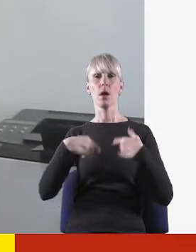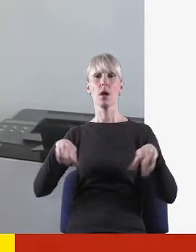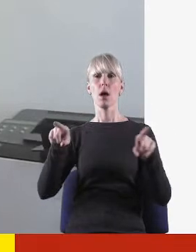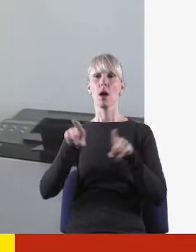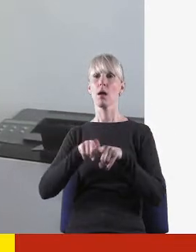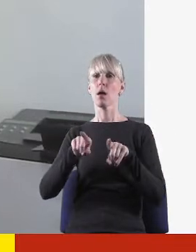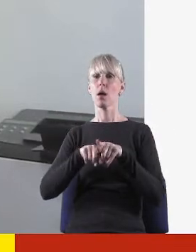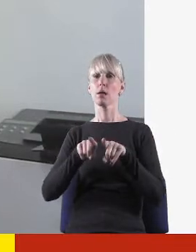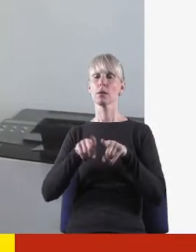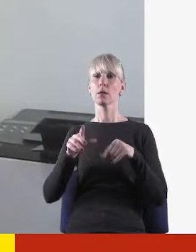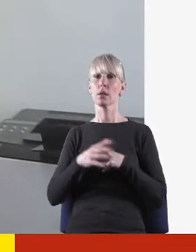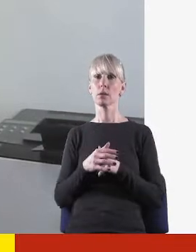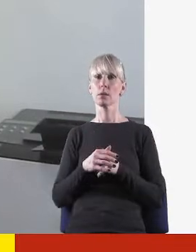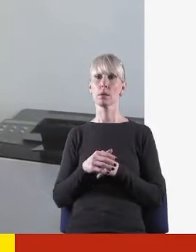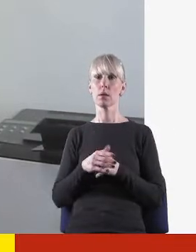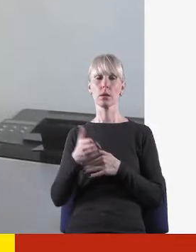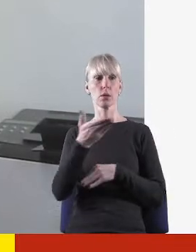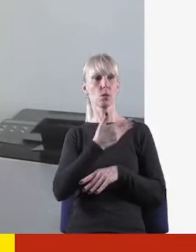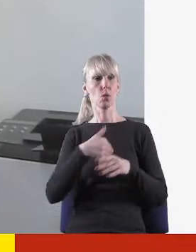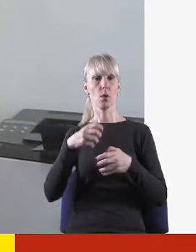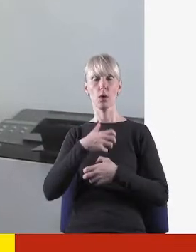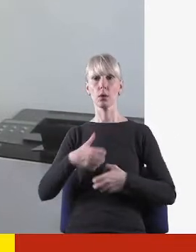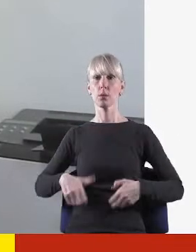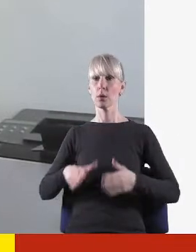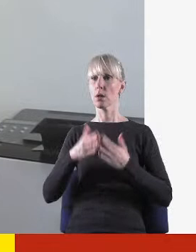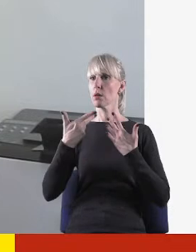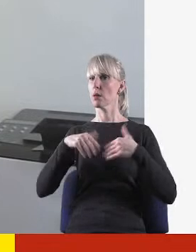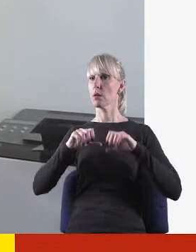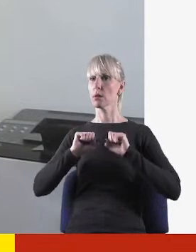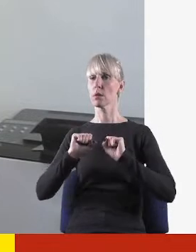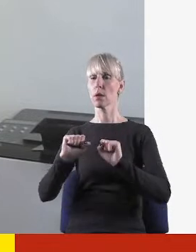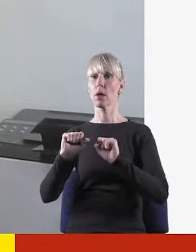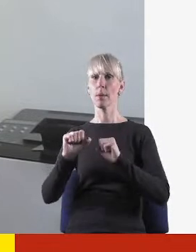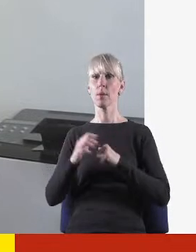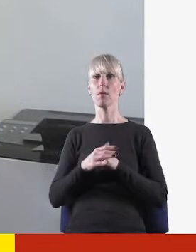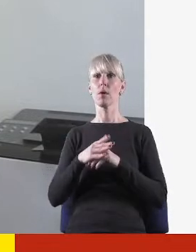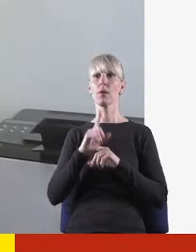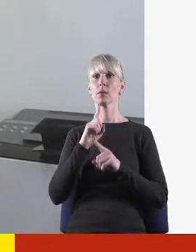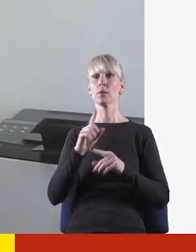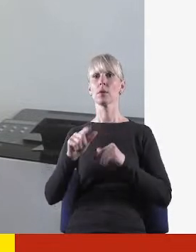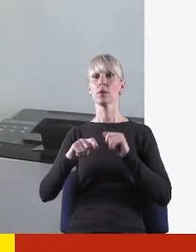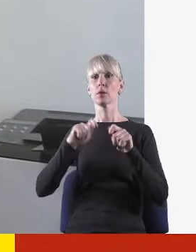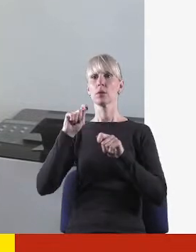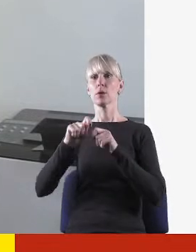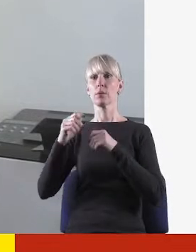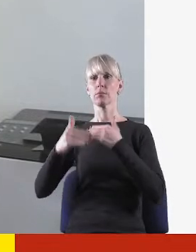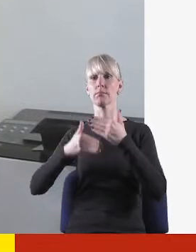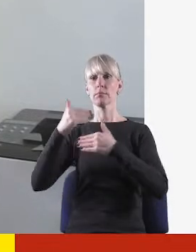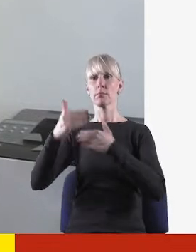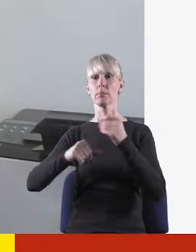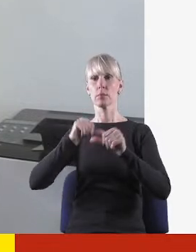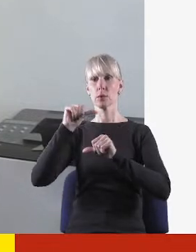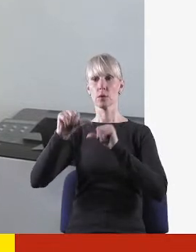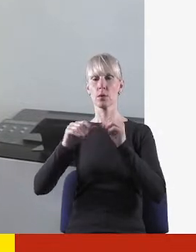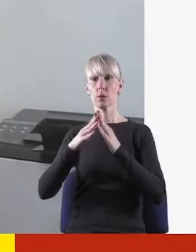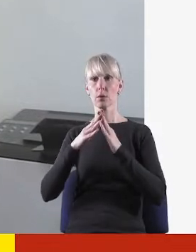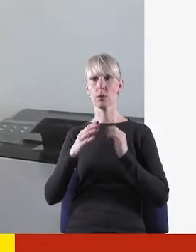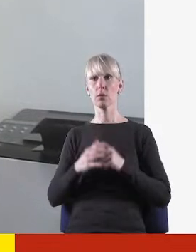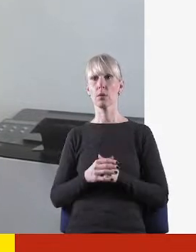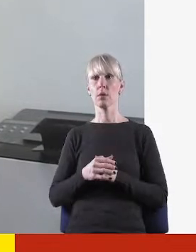też na to, że nasza gospodarka nie zahamowała aż w takim stopniu w zeszłym roku, jakiego byśmy mogli się